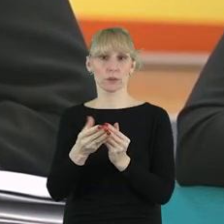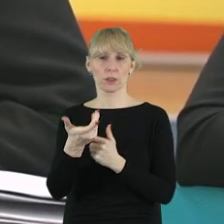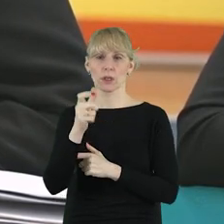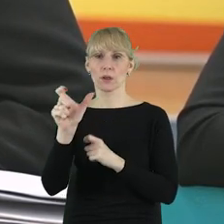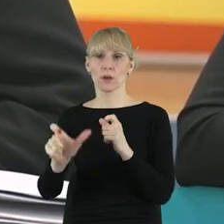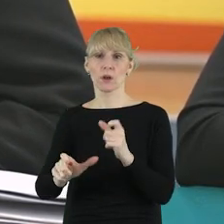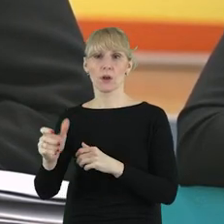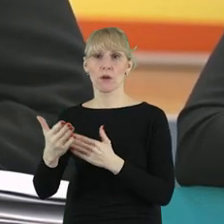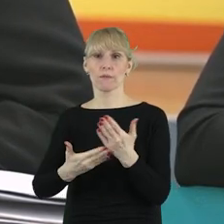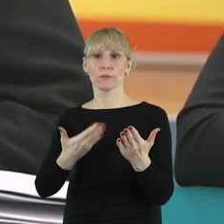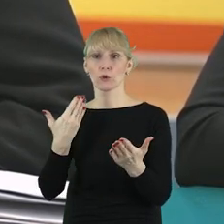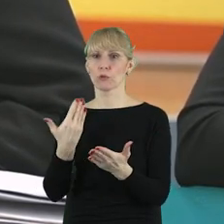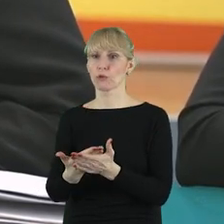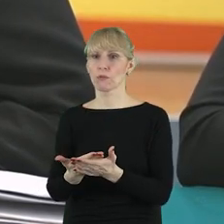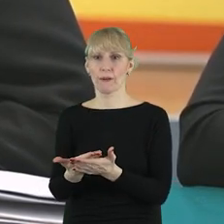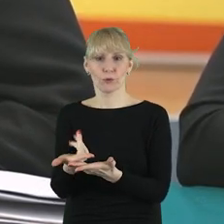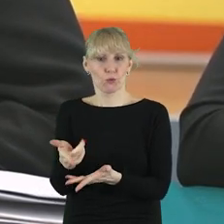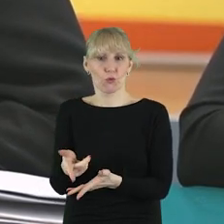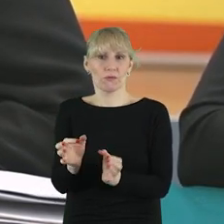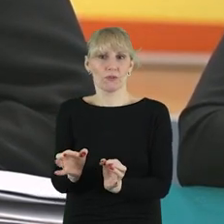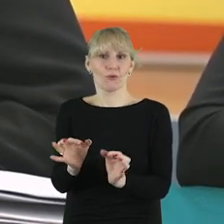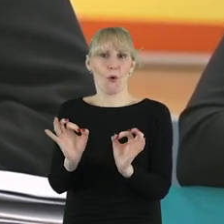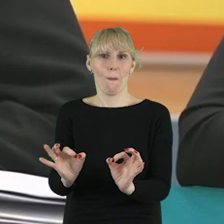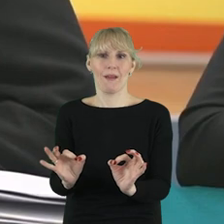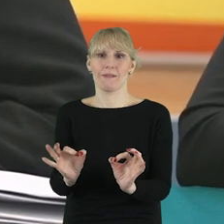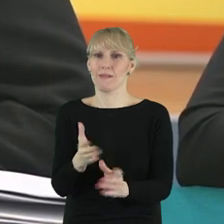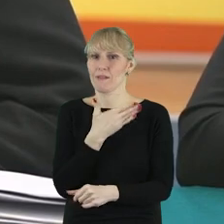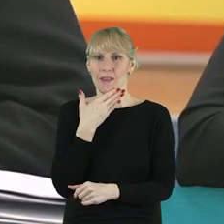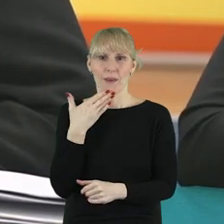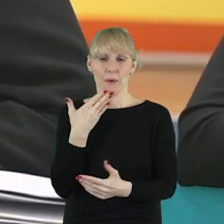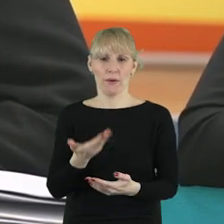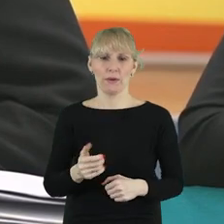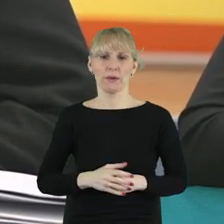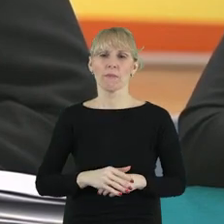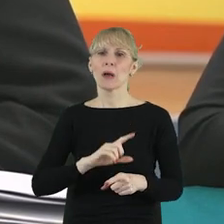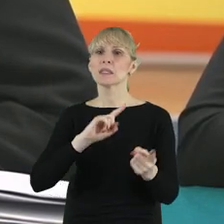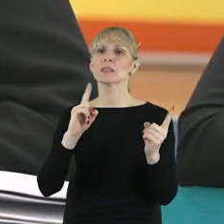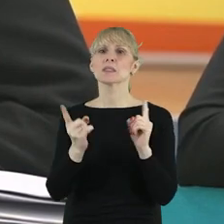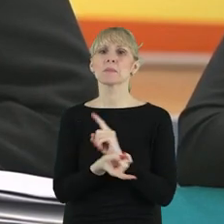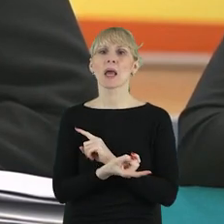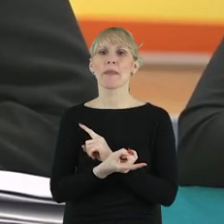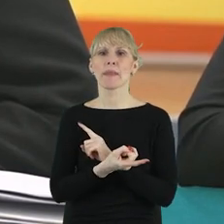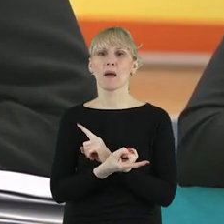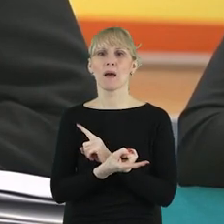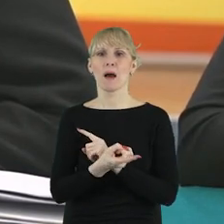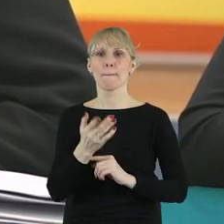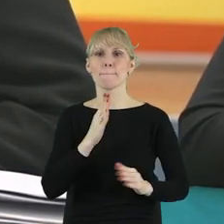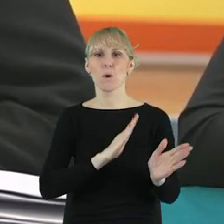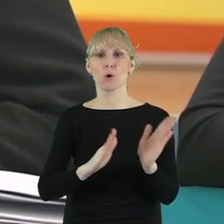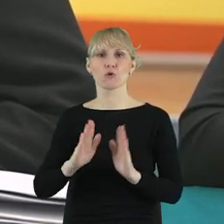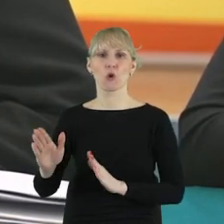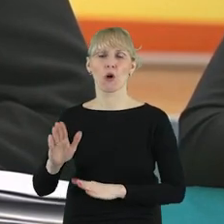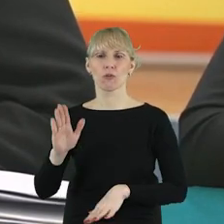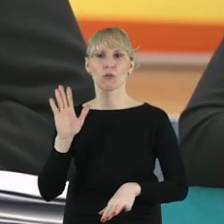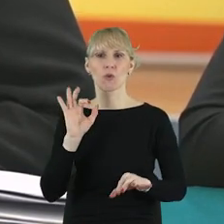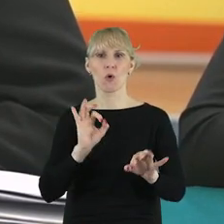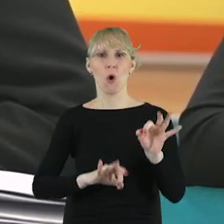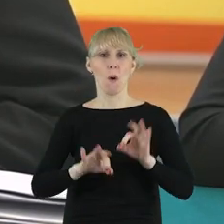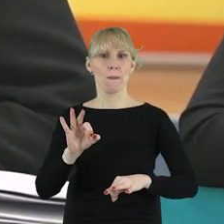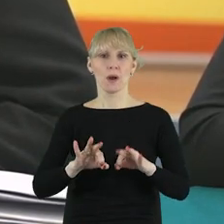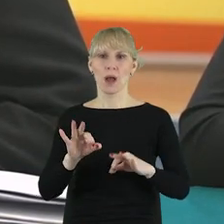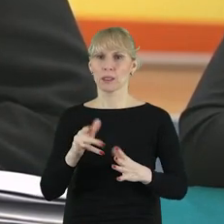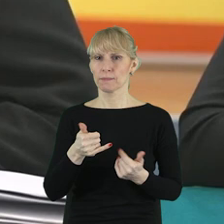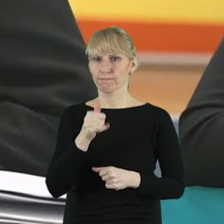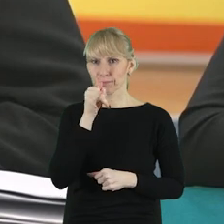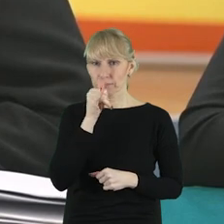Czyli zmiana w porządku obrad nie może być przeprowadzona. Czyli głosujemy ten wniosek formalny, szanowne panie, czy nie? Ja nie